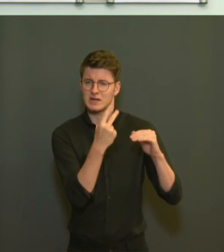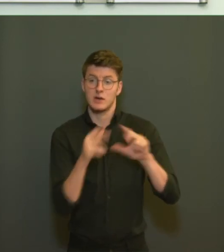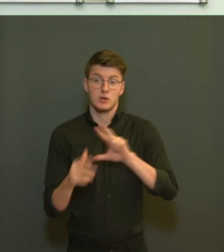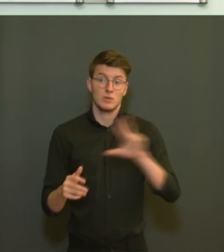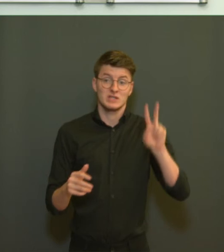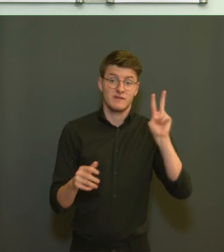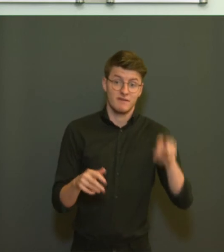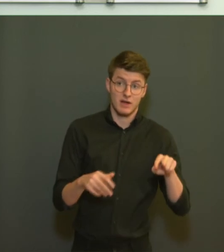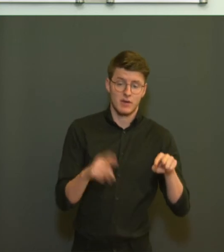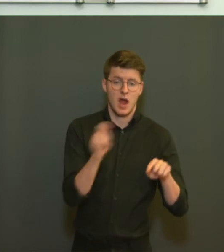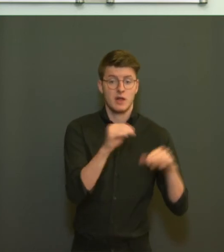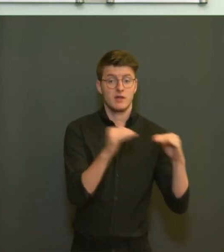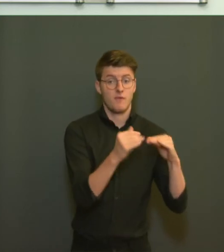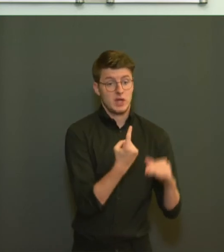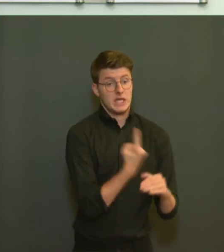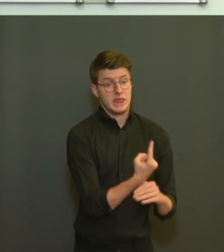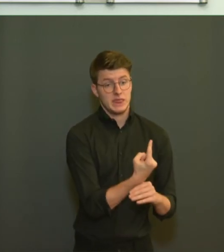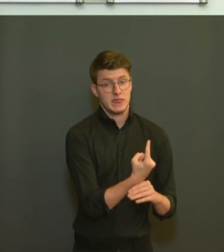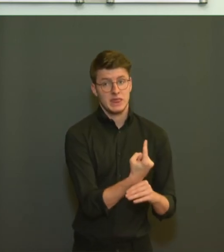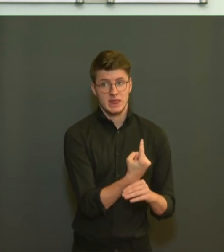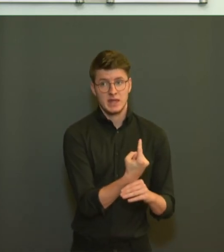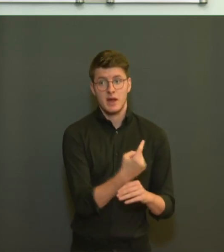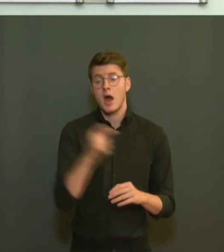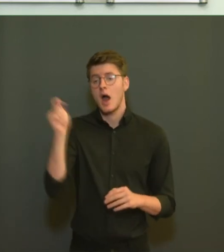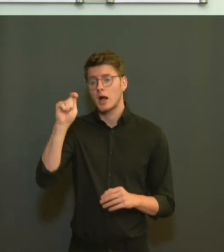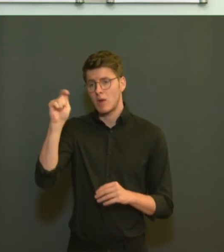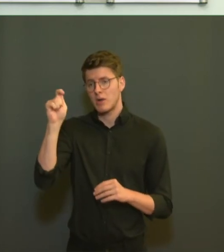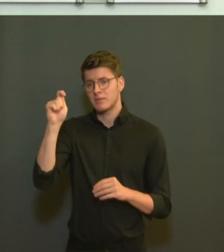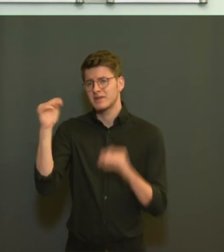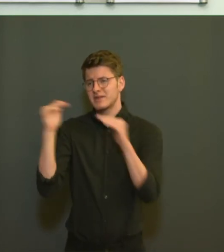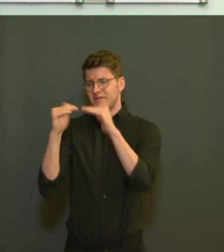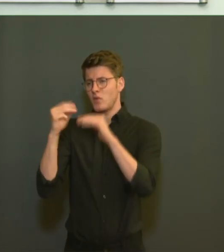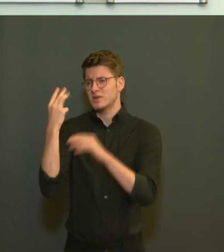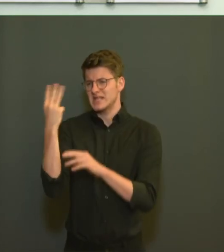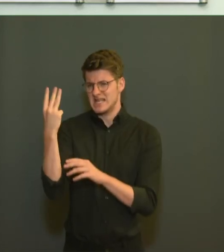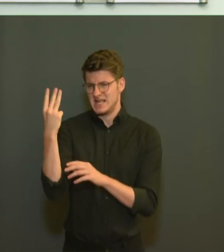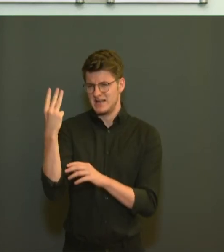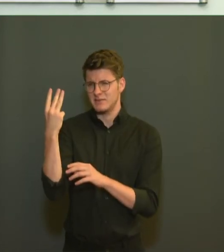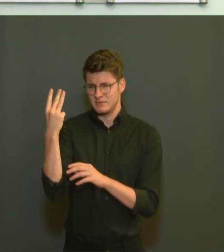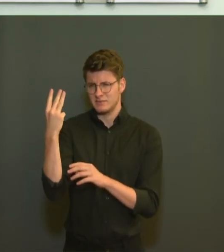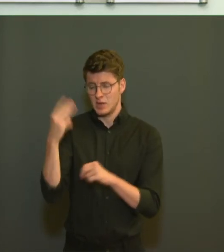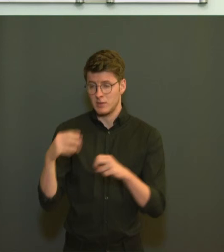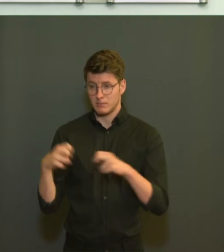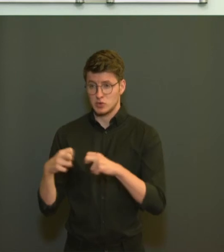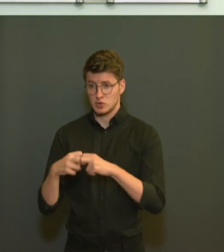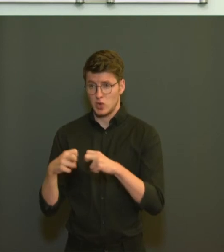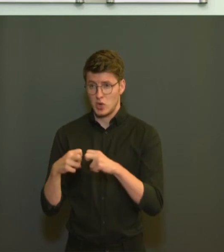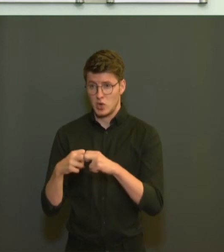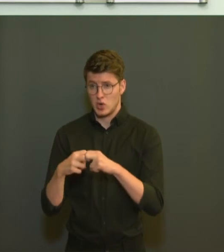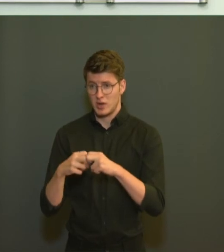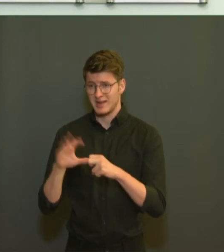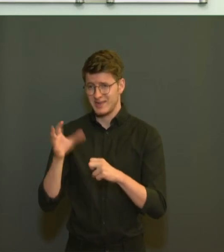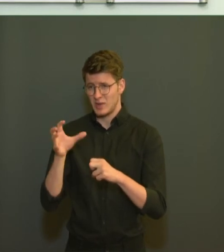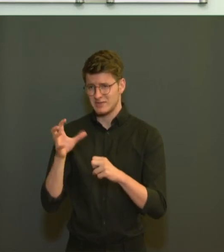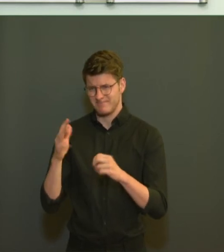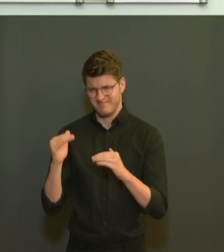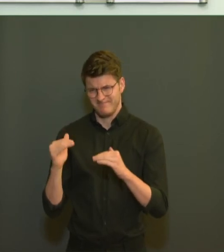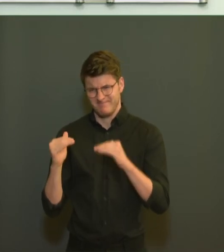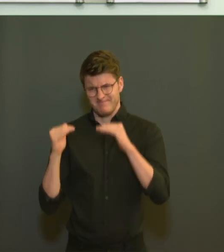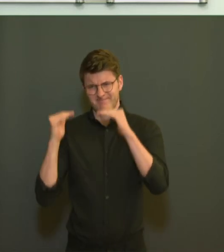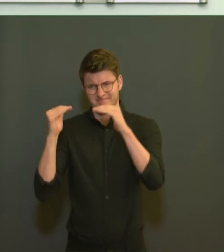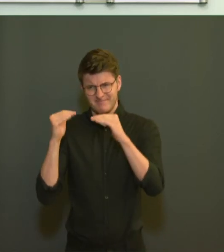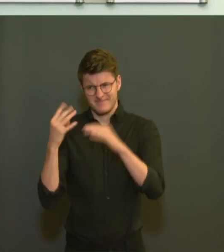de provincie Antwerpen is het alarmniveau 3. Voor het Brussels gewest is het alarmniveau het hoogst, namelijk